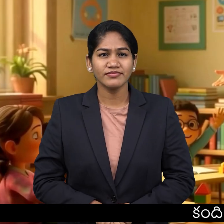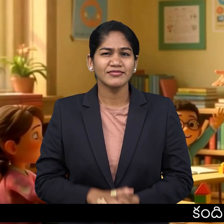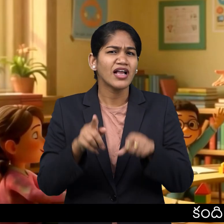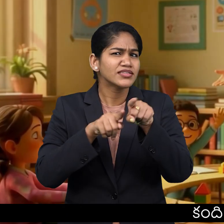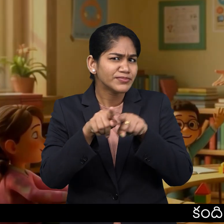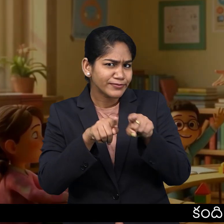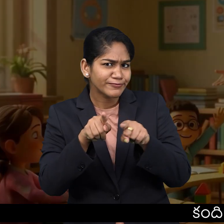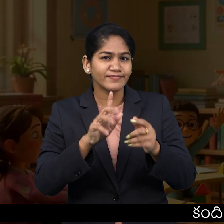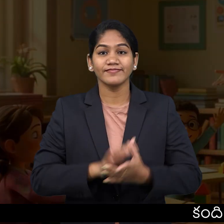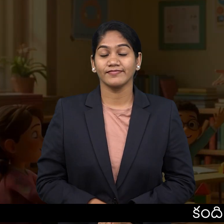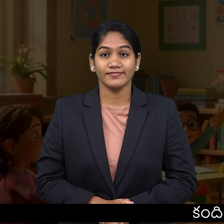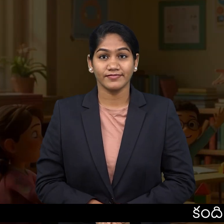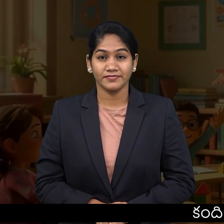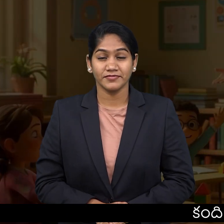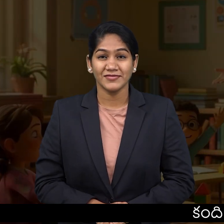కందిపప్పు మాదిరిగానే